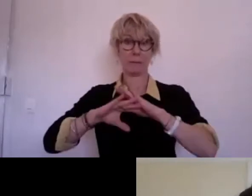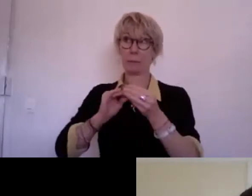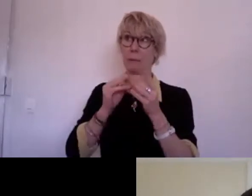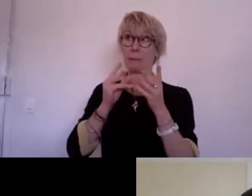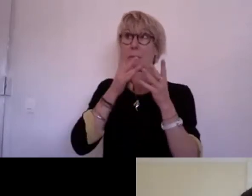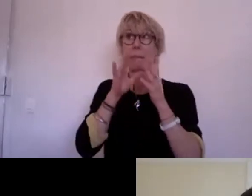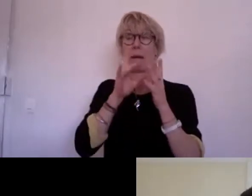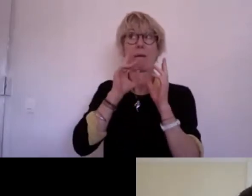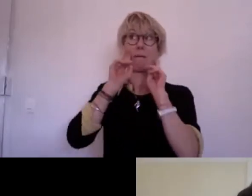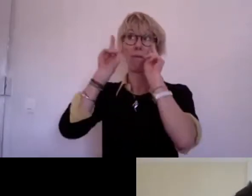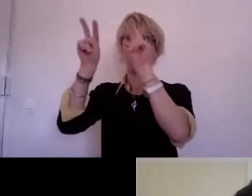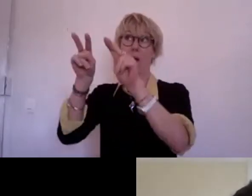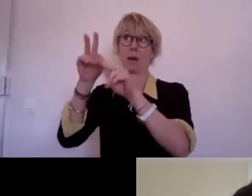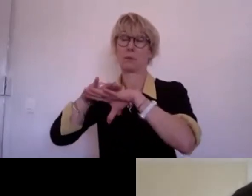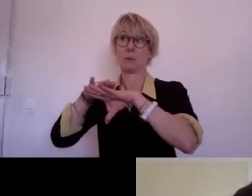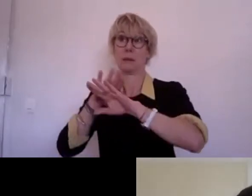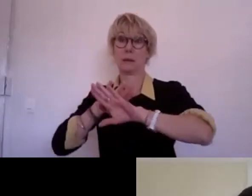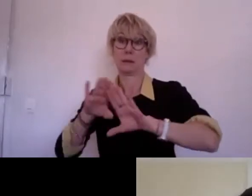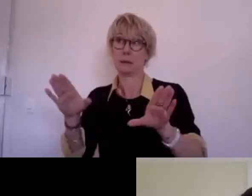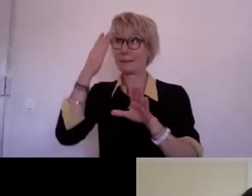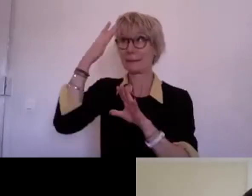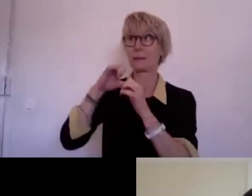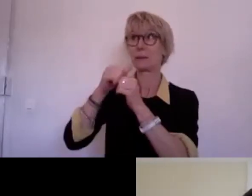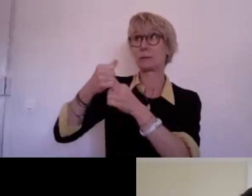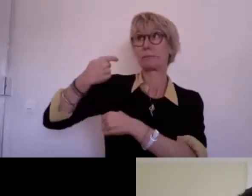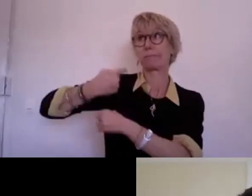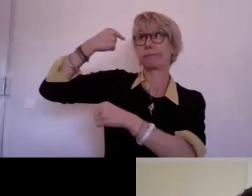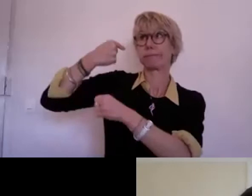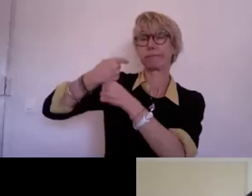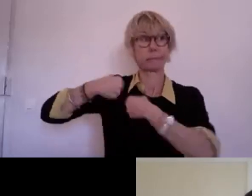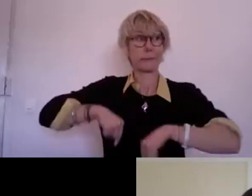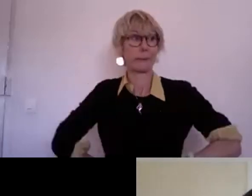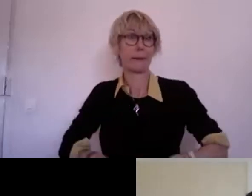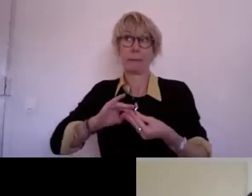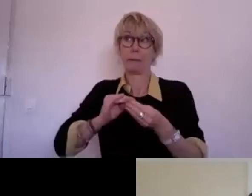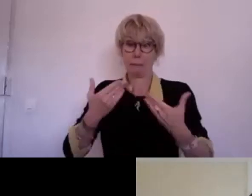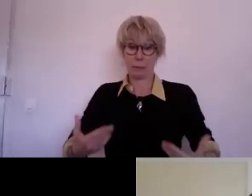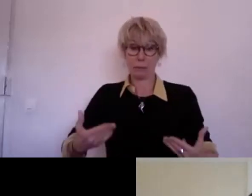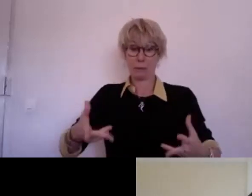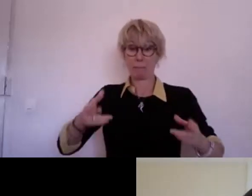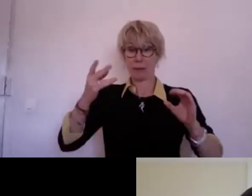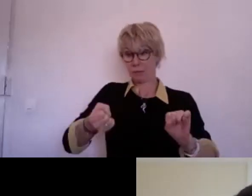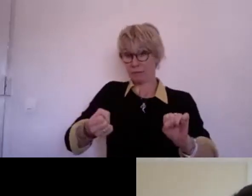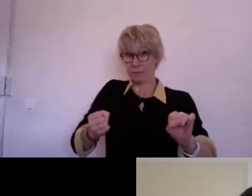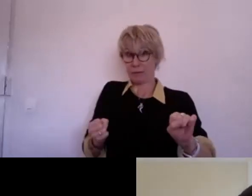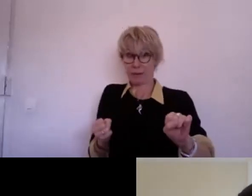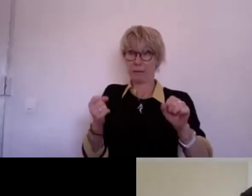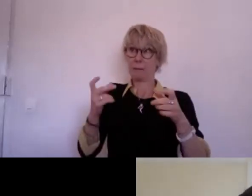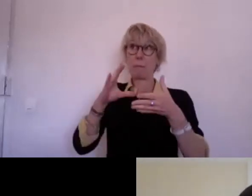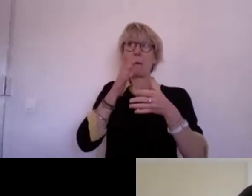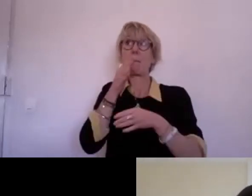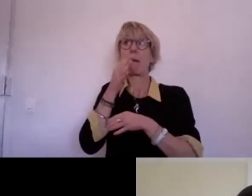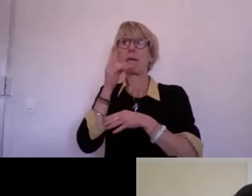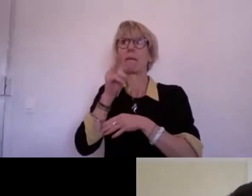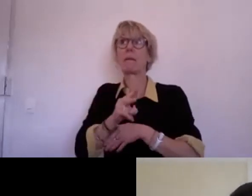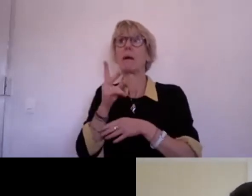sanitaires et par l'actualité. Enfin, vraiment, pour le moment, on souhaite les proposer. Mais vraiment, se déplacer